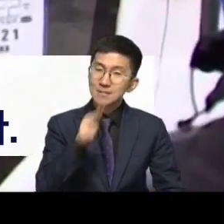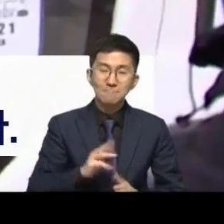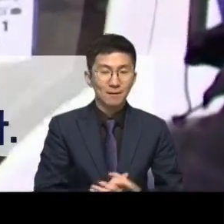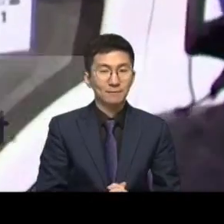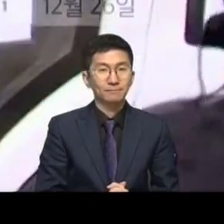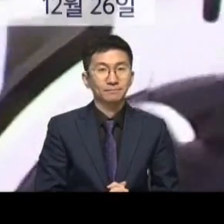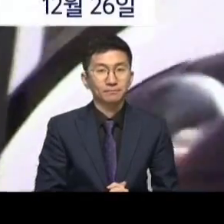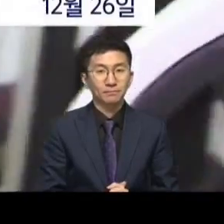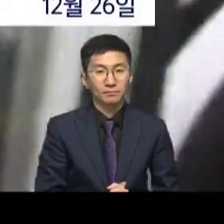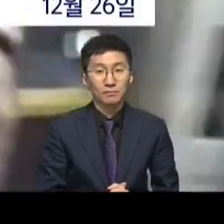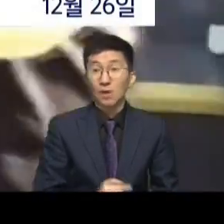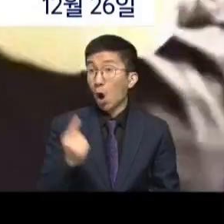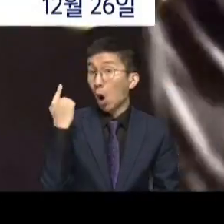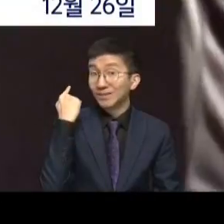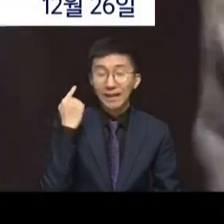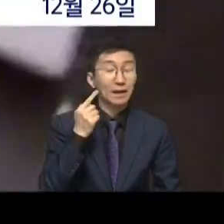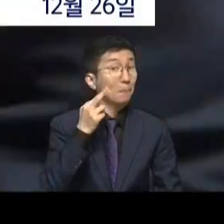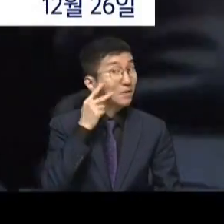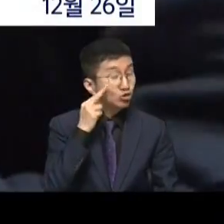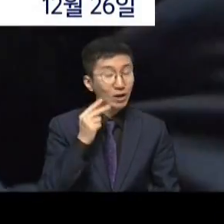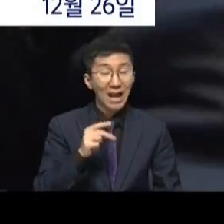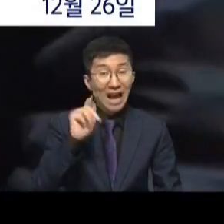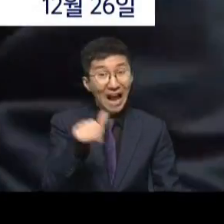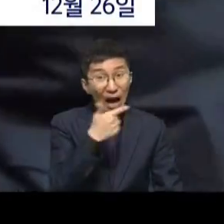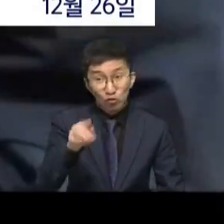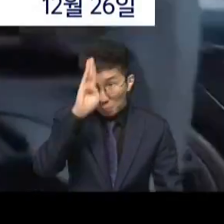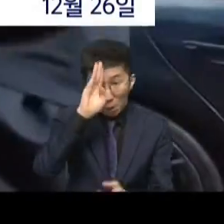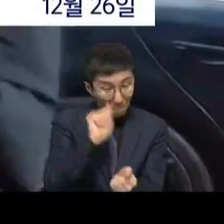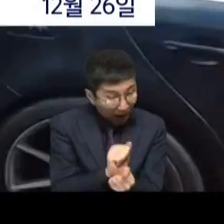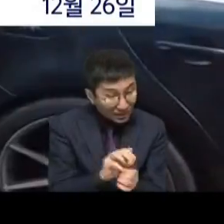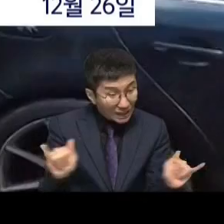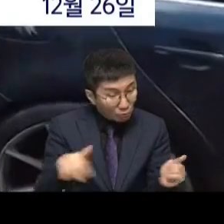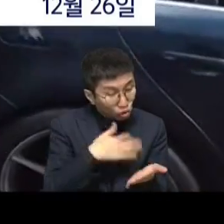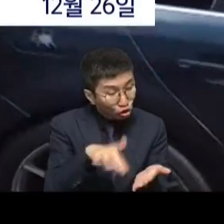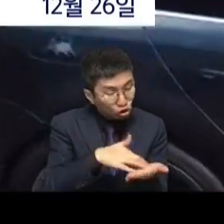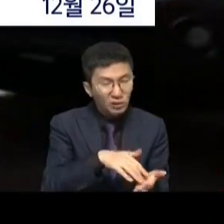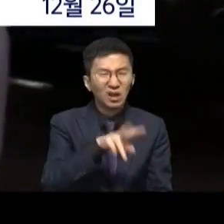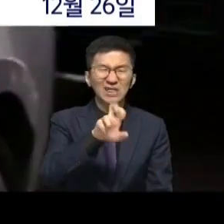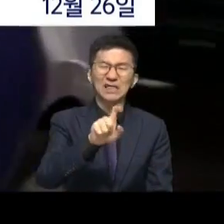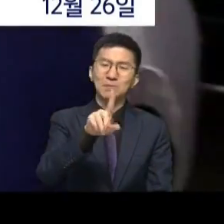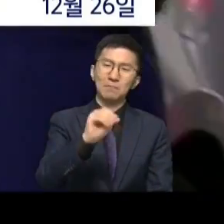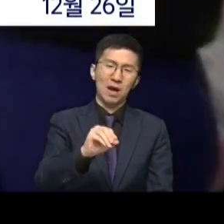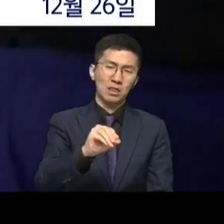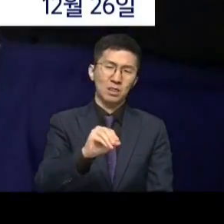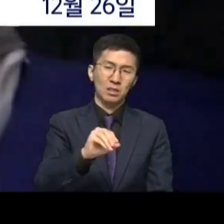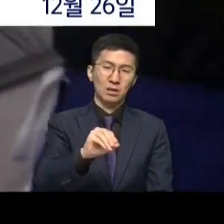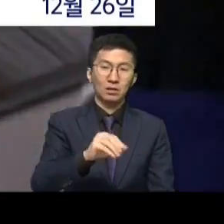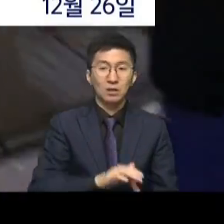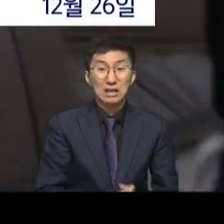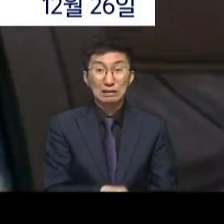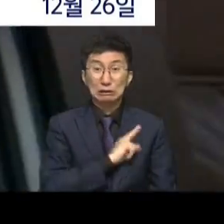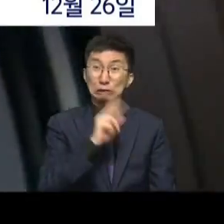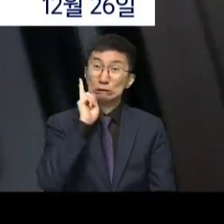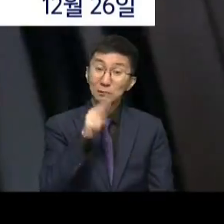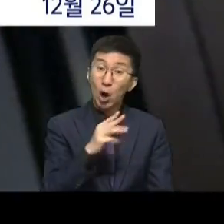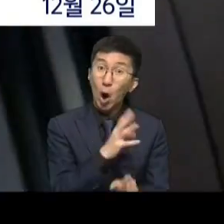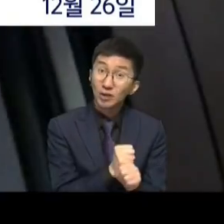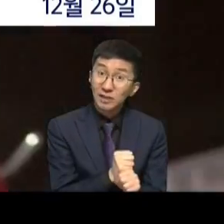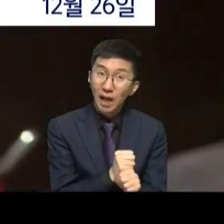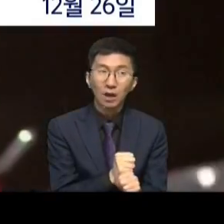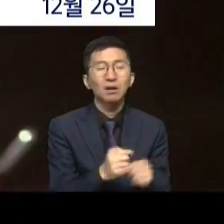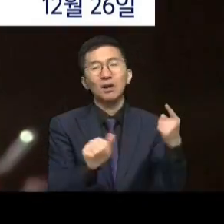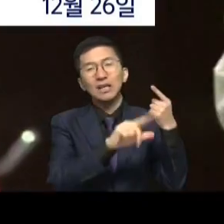tested. 어제 미국의 하루 코로나 확진자는 21만 명. 곧 상황이 가장 나빴던 지난